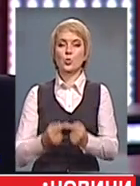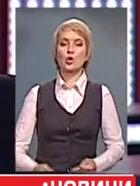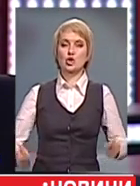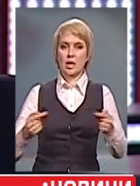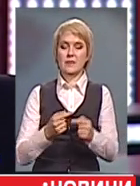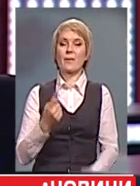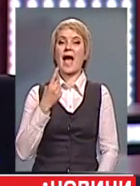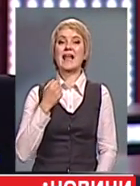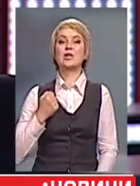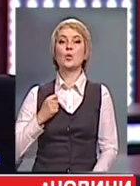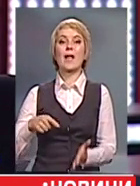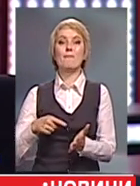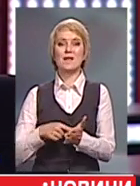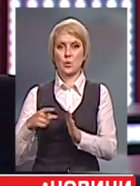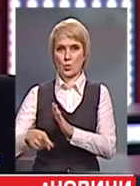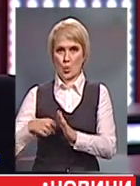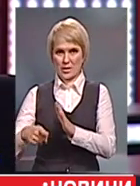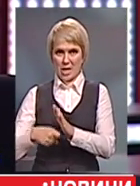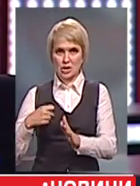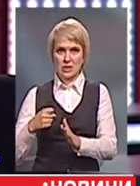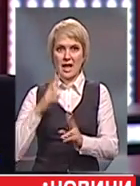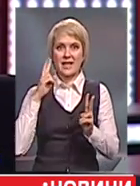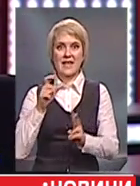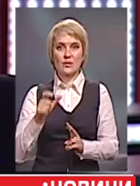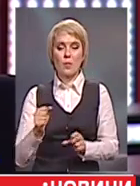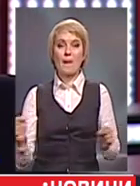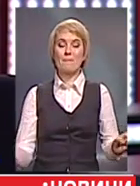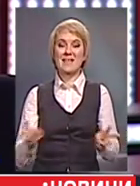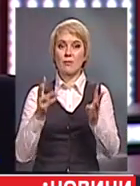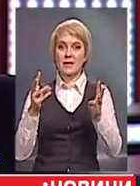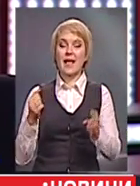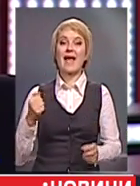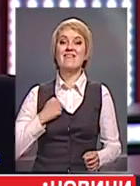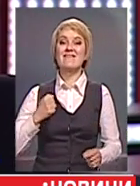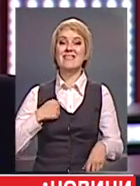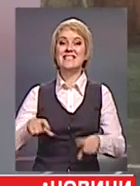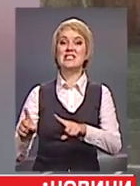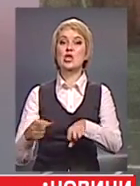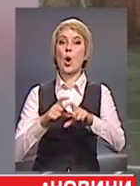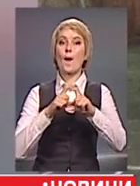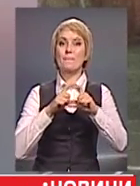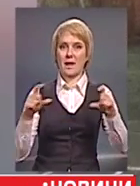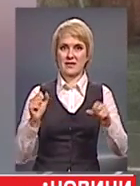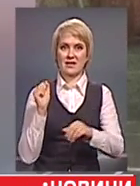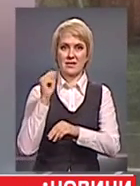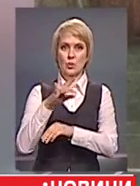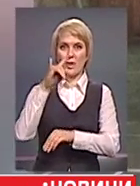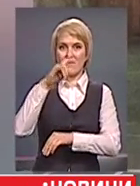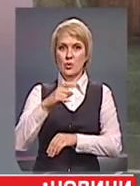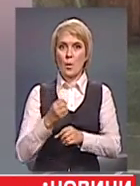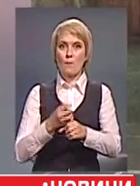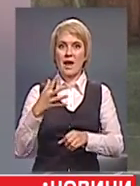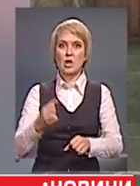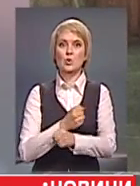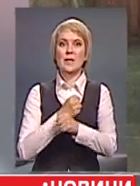У Красноармійську на Донеччині невідомі підпалили військкомат. Вночі кинули у вікно пляшку із запальною сумішчю. Як розповіли в управлінні обласної